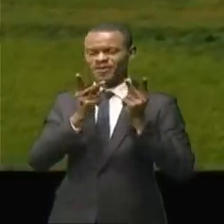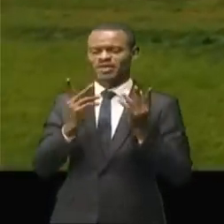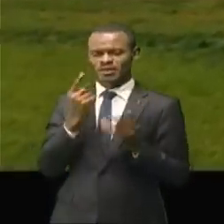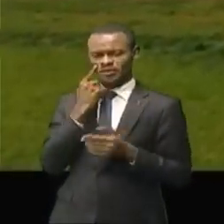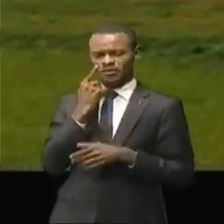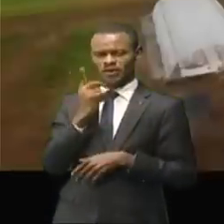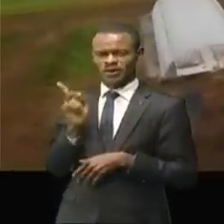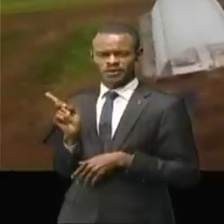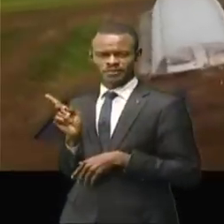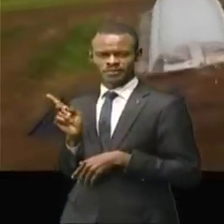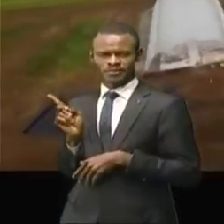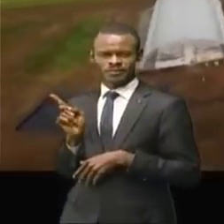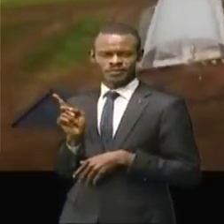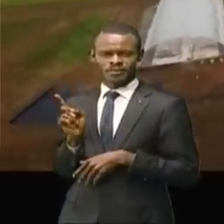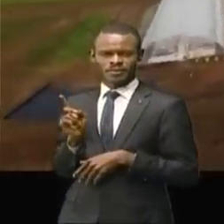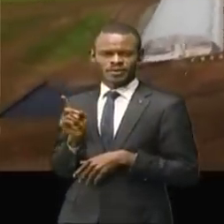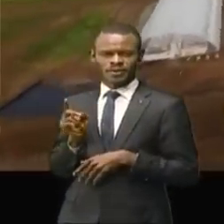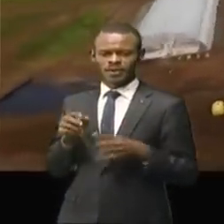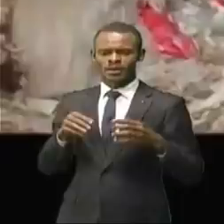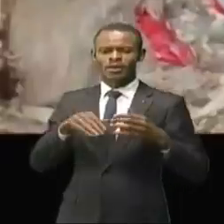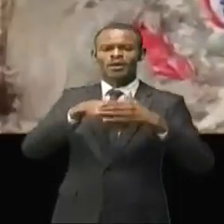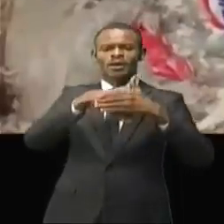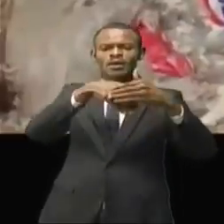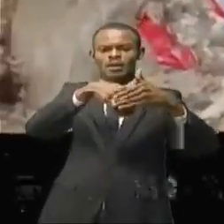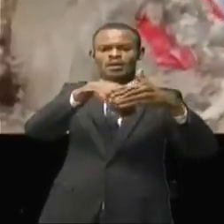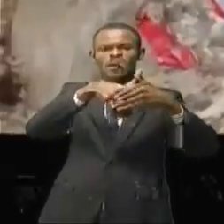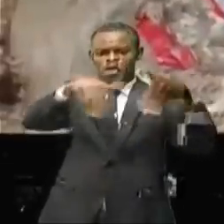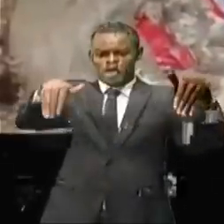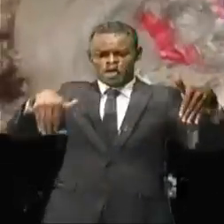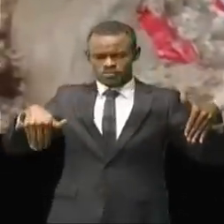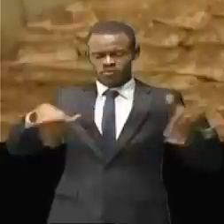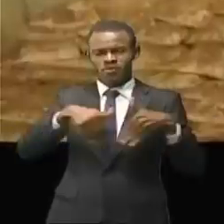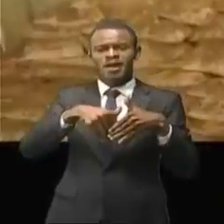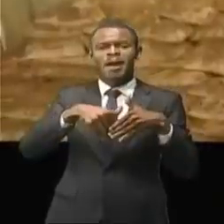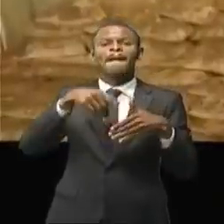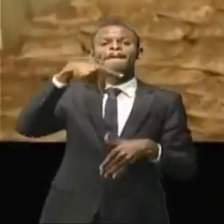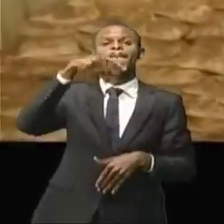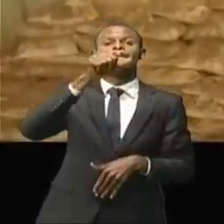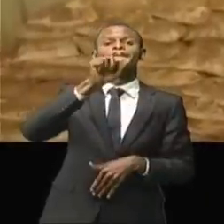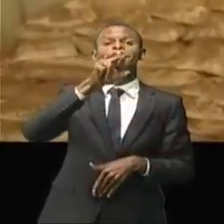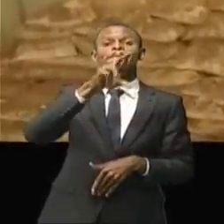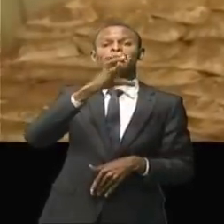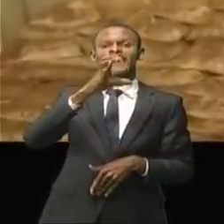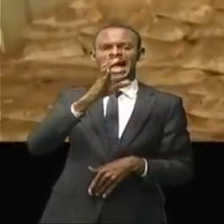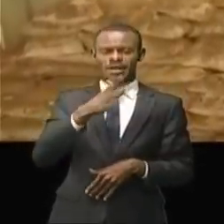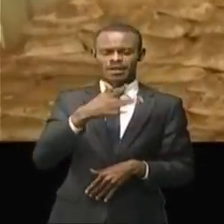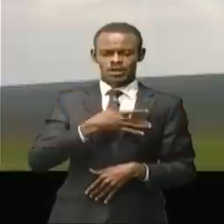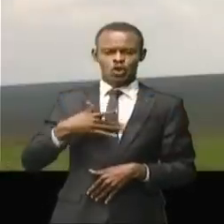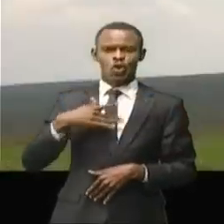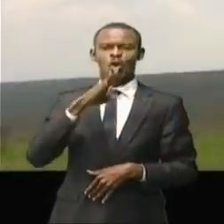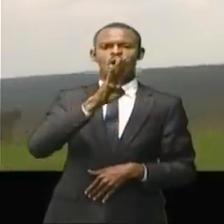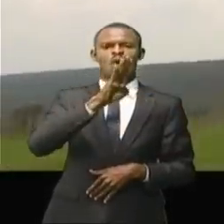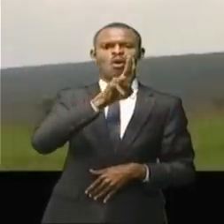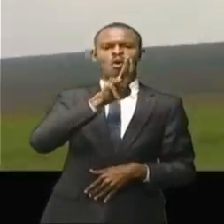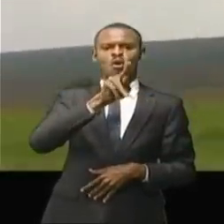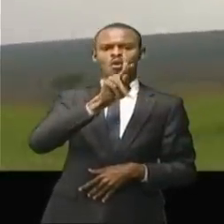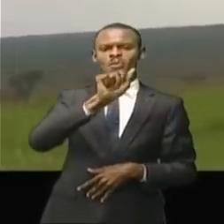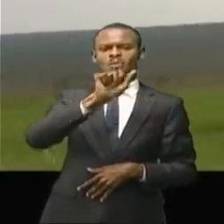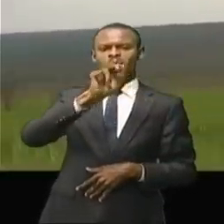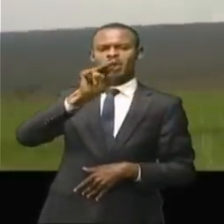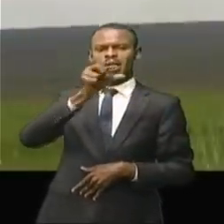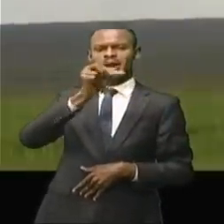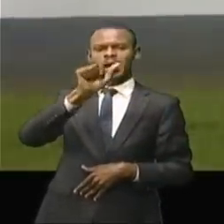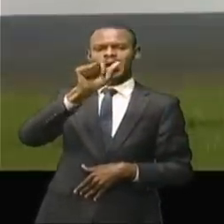kangalonso se fait religion à une naissance et une précoce en amas de ruines qui laisse sans vous les étendues